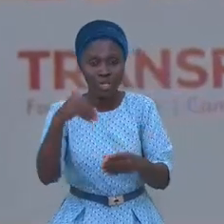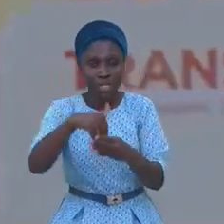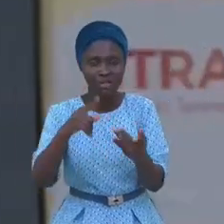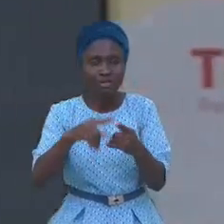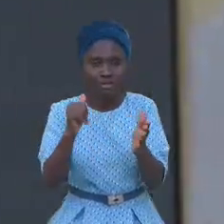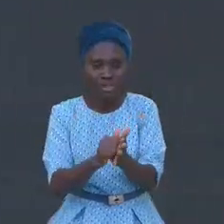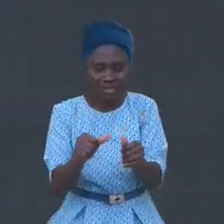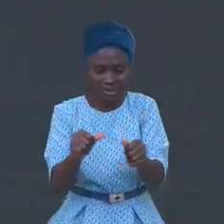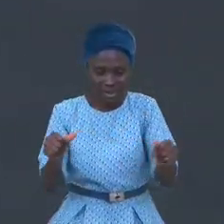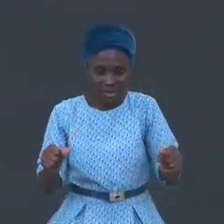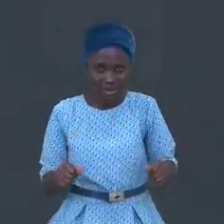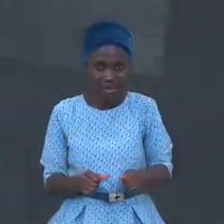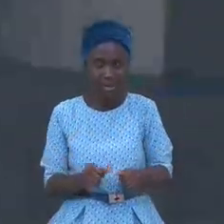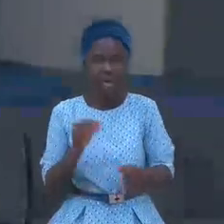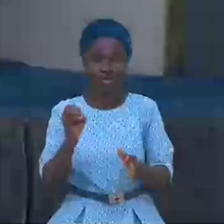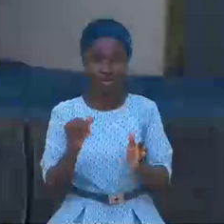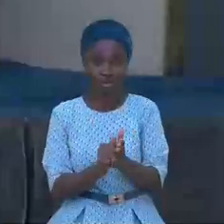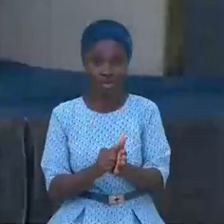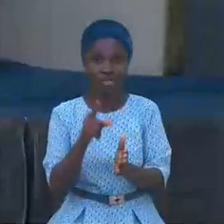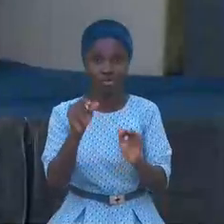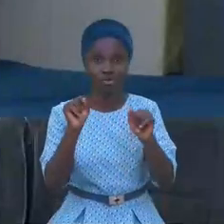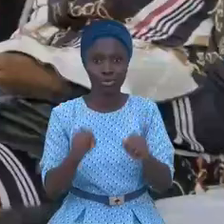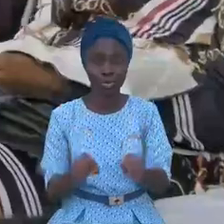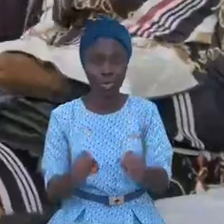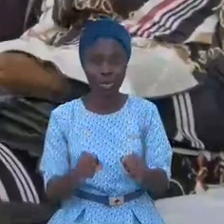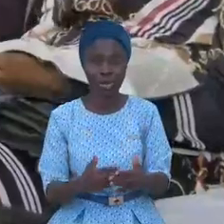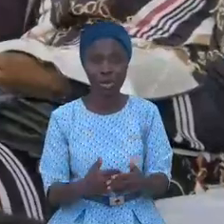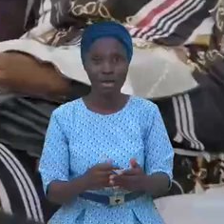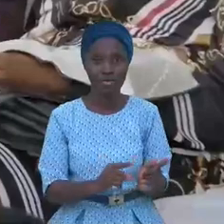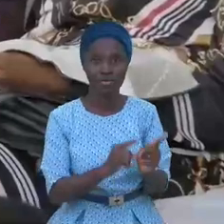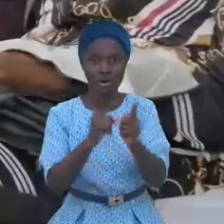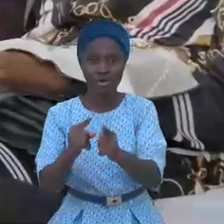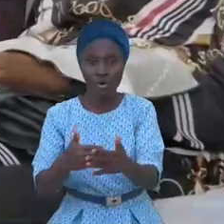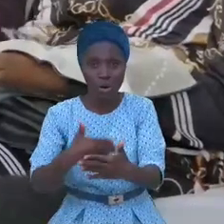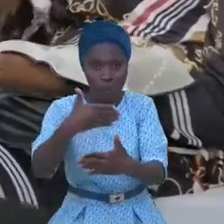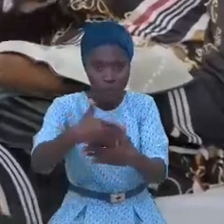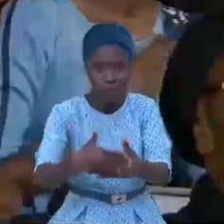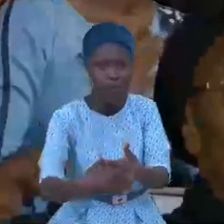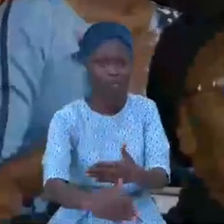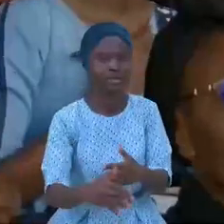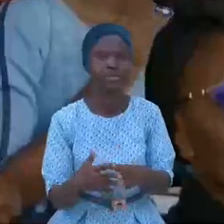domaine afin que tu ailles au-delà. Moi, j'irai au-delà.